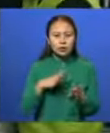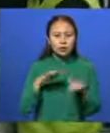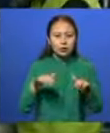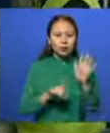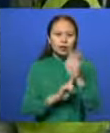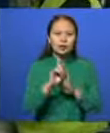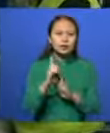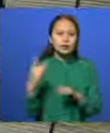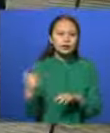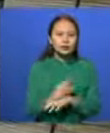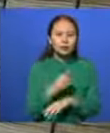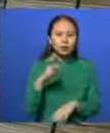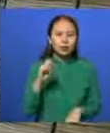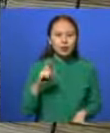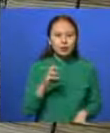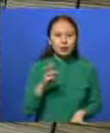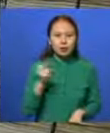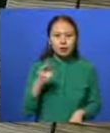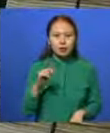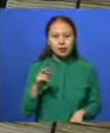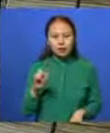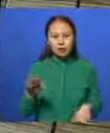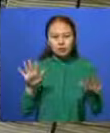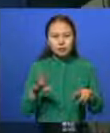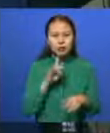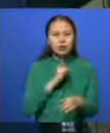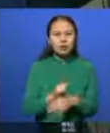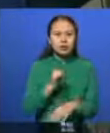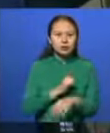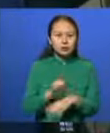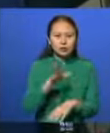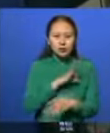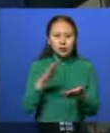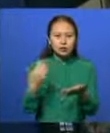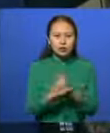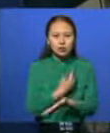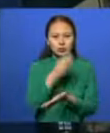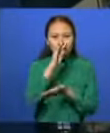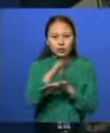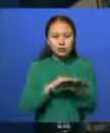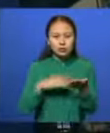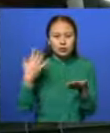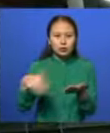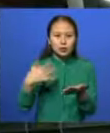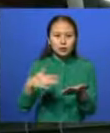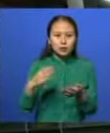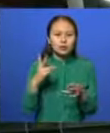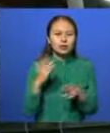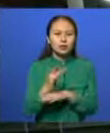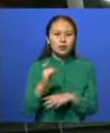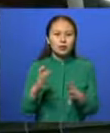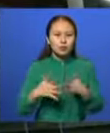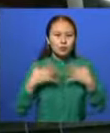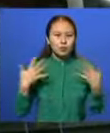жасалған шабуылдан кейінгі алғашқы саны да Мұхаммед пайғамбарды келемеж деген суретпен шықты. Жаңа санның таралымы бірден 50 есеге